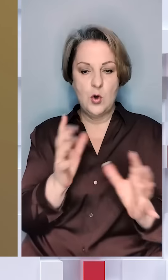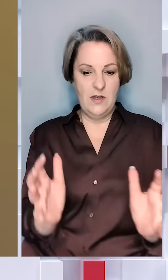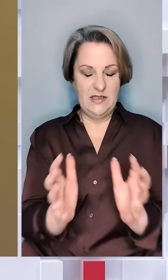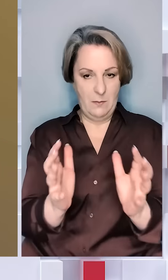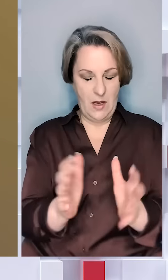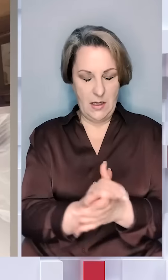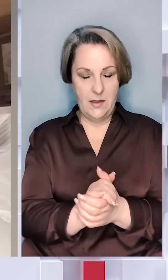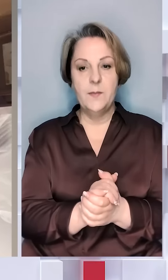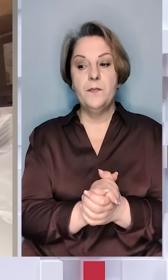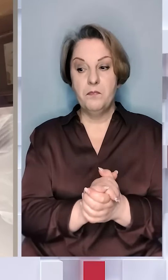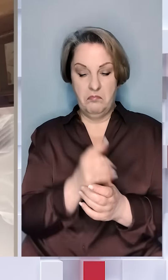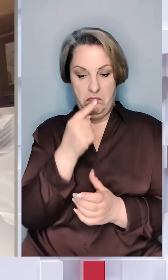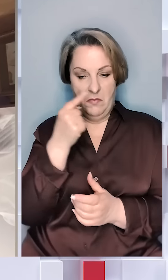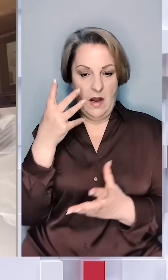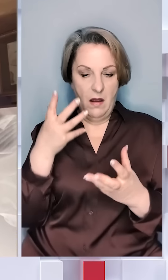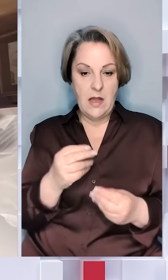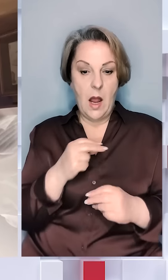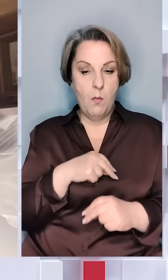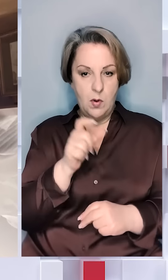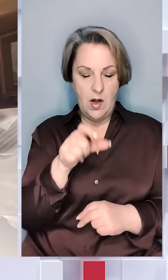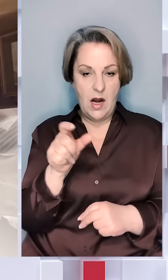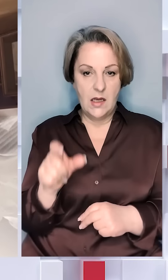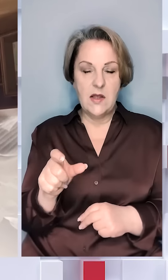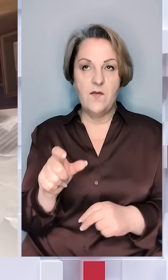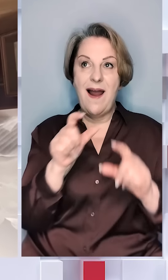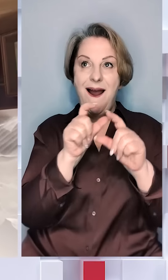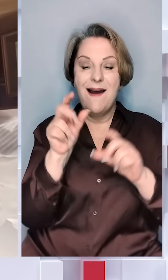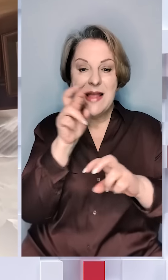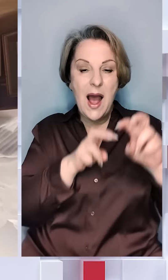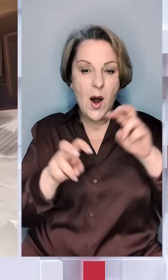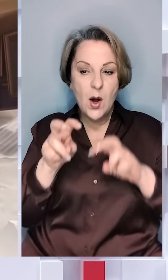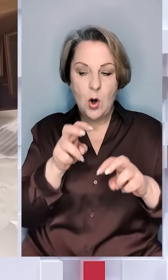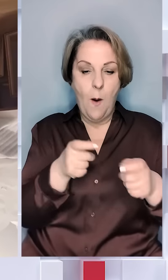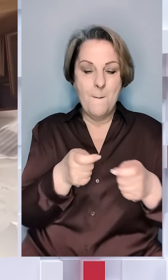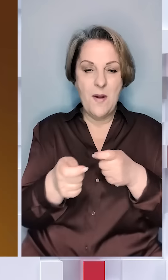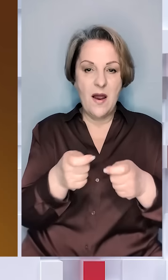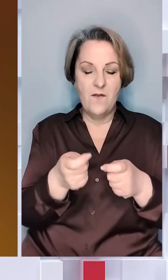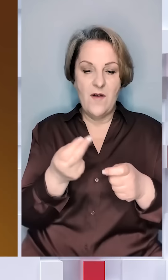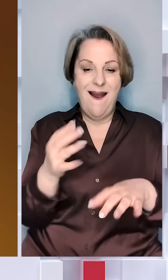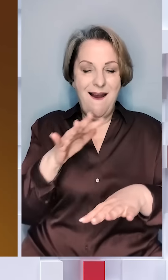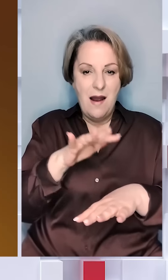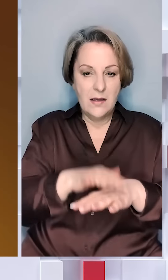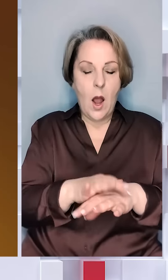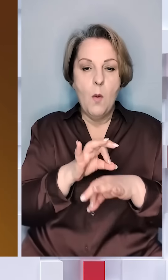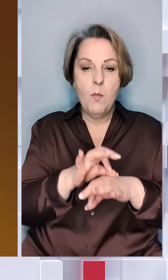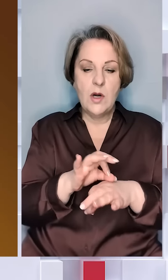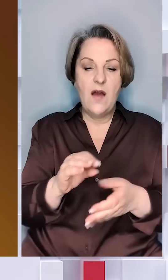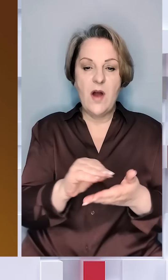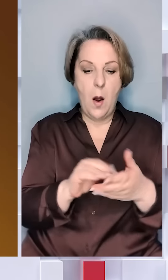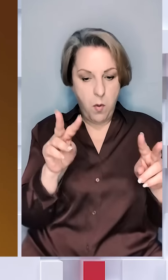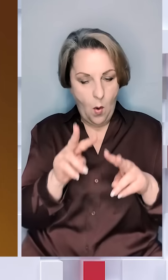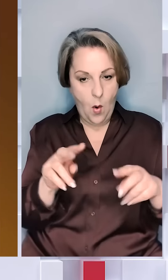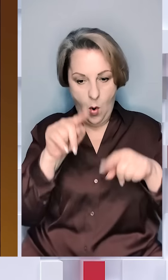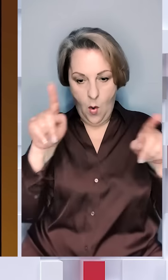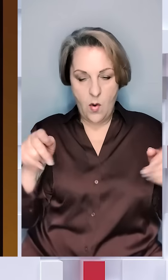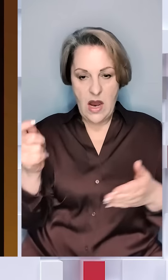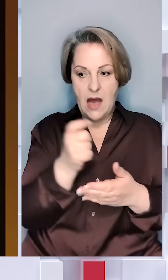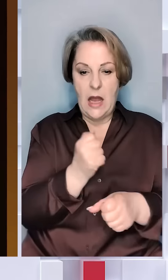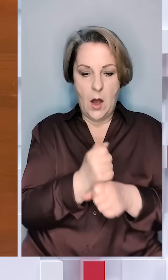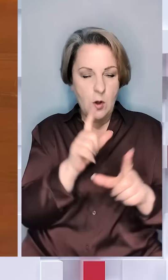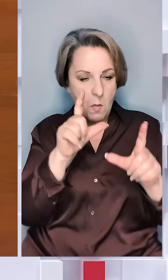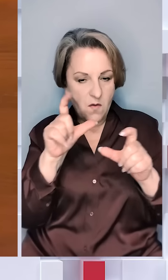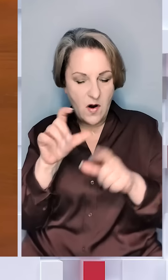їх зберегти. На днях працівники агентства з розшуку та менеджменту активів провели повторний огляд картин та зробили